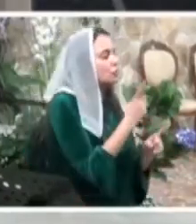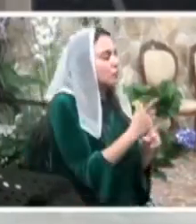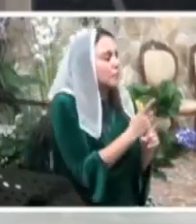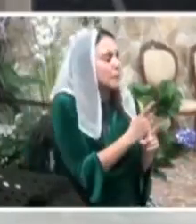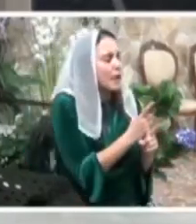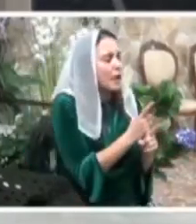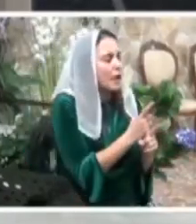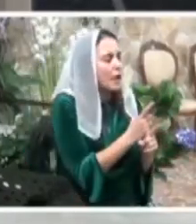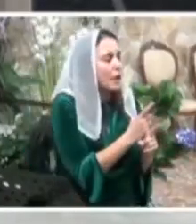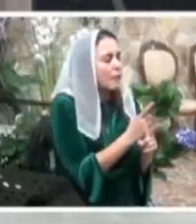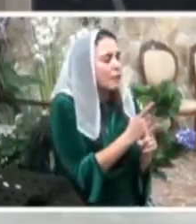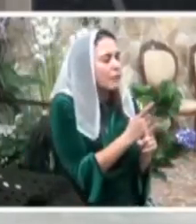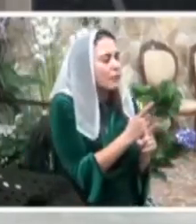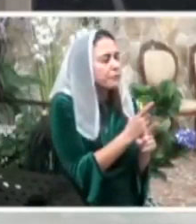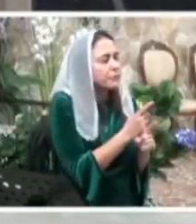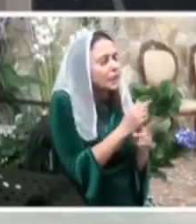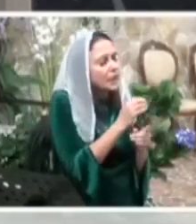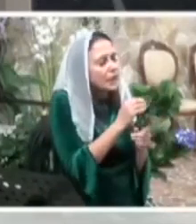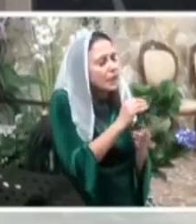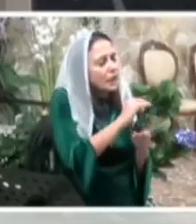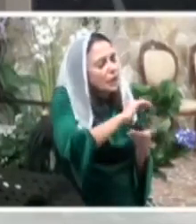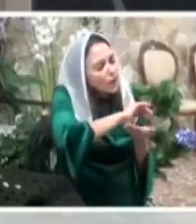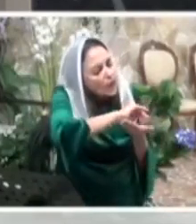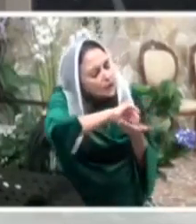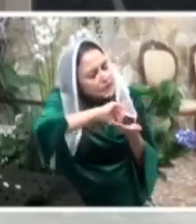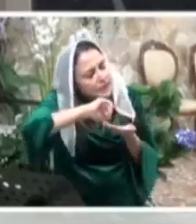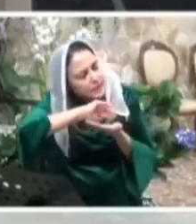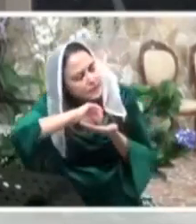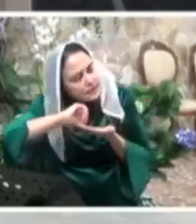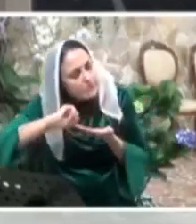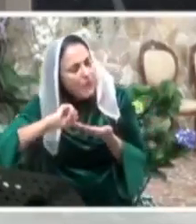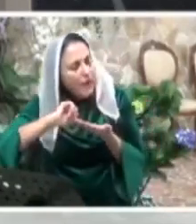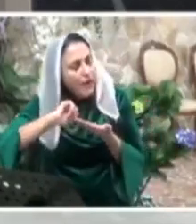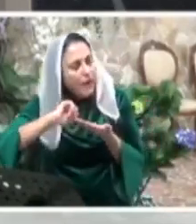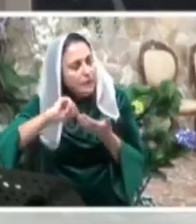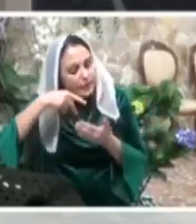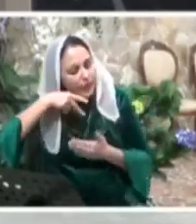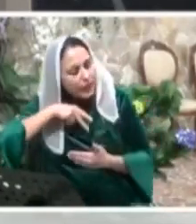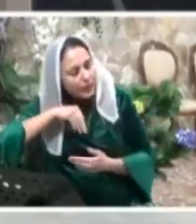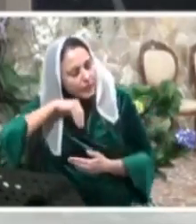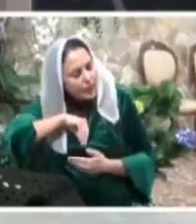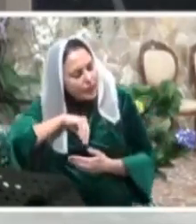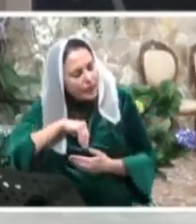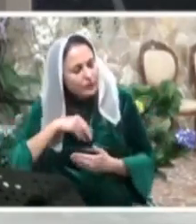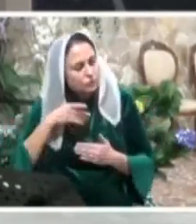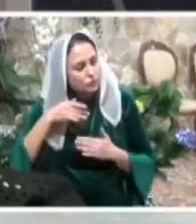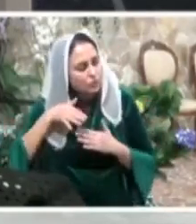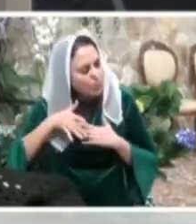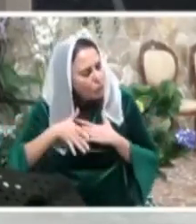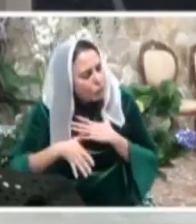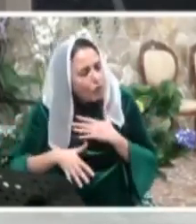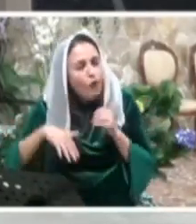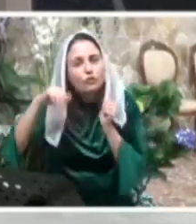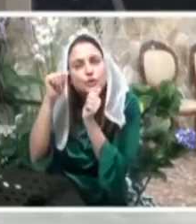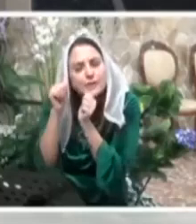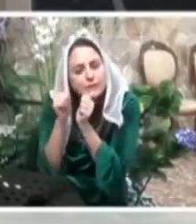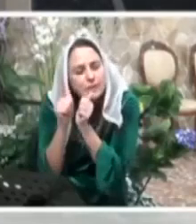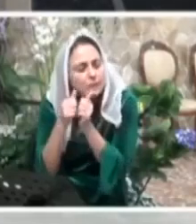in disparte con il nostro Padre Celeste. È importante